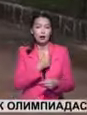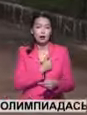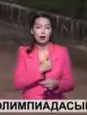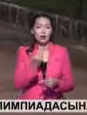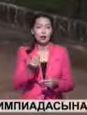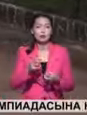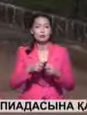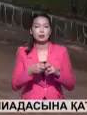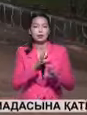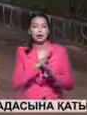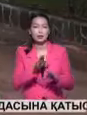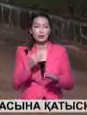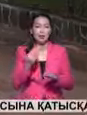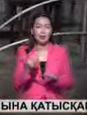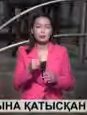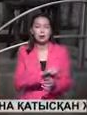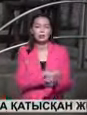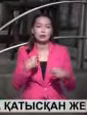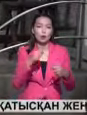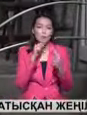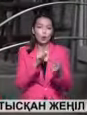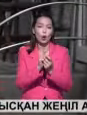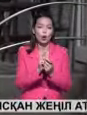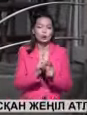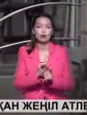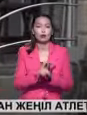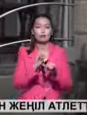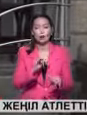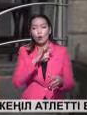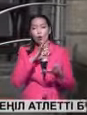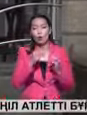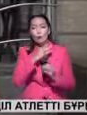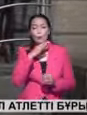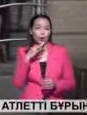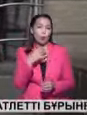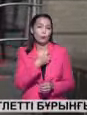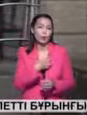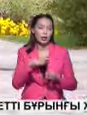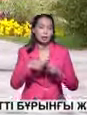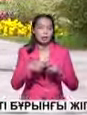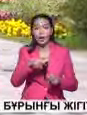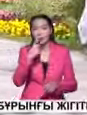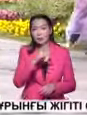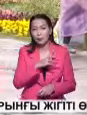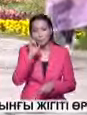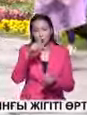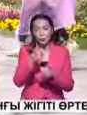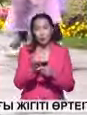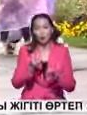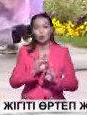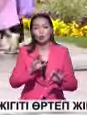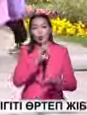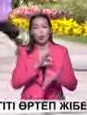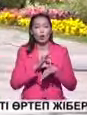тамырына балта шабу, есірткі саудасына қарсы күресті күшейту сияқты көптеген өзекті мәселе айтылды. Мемлекет басшысының жолдауын жүзеге асыру